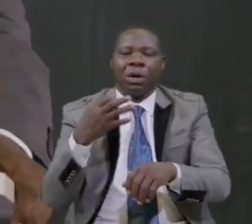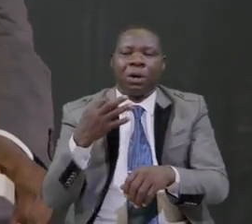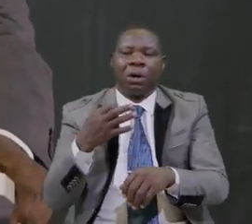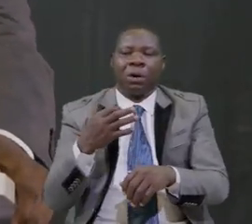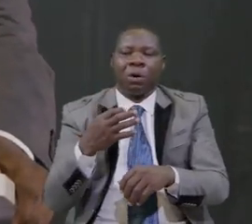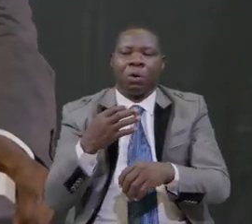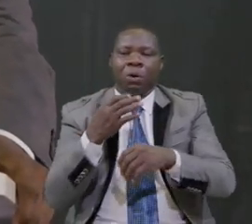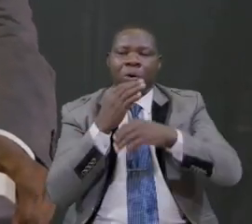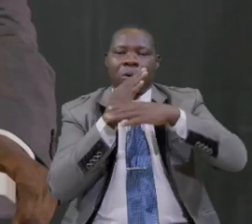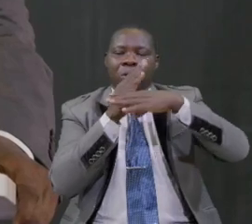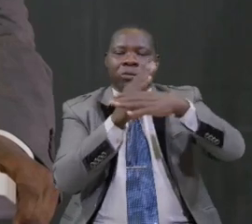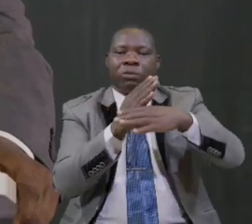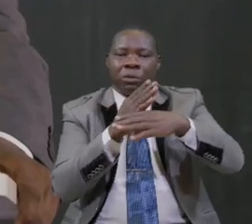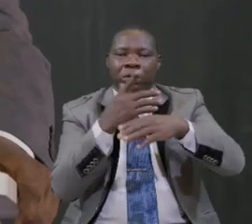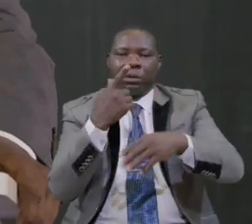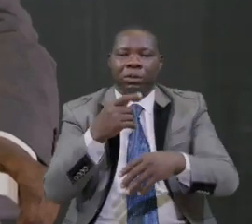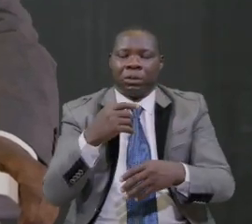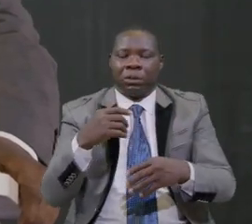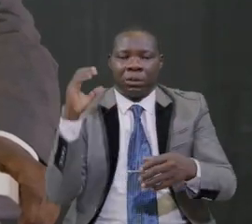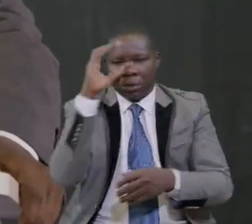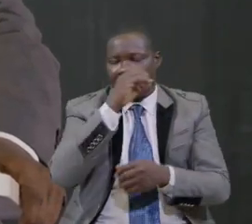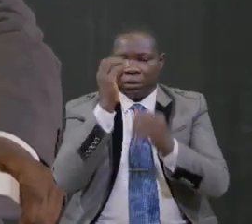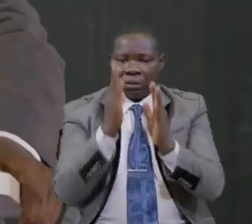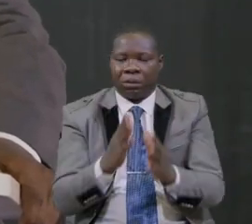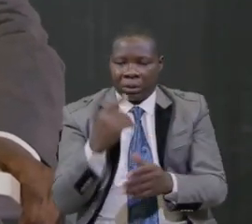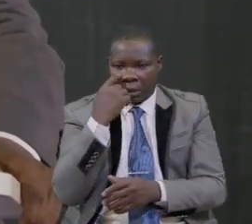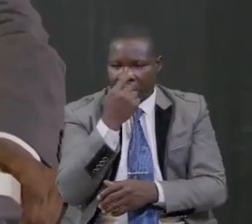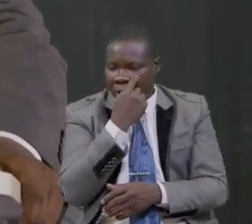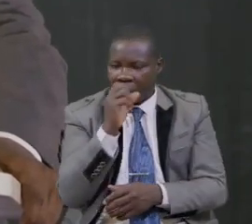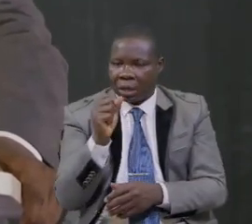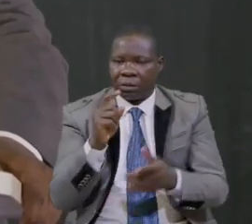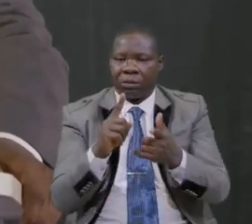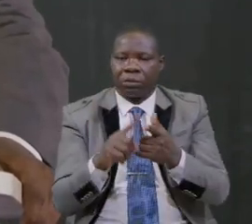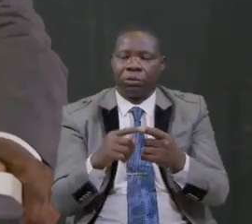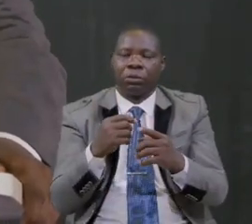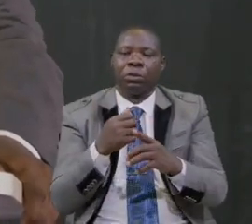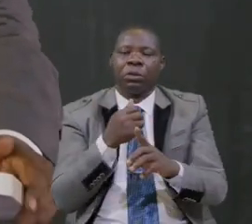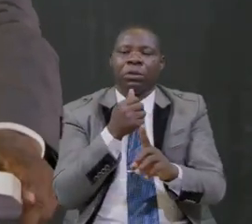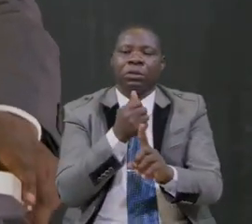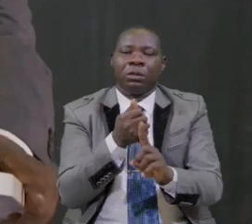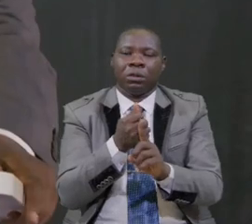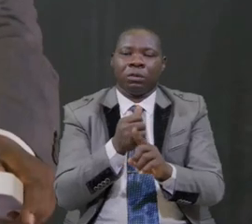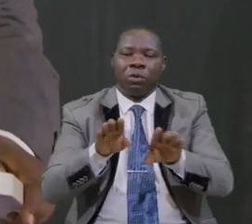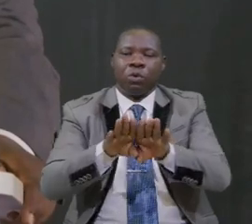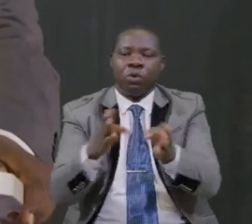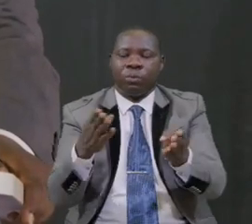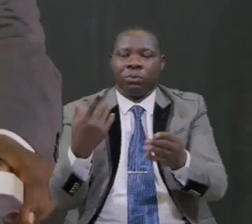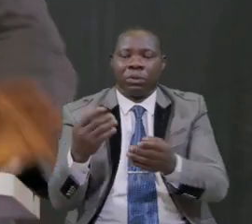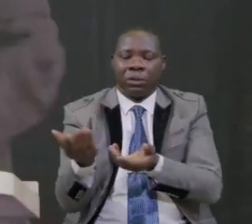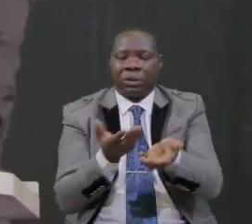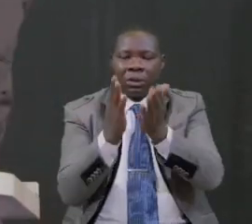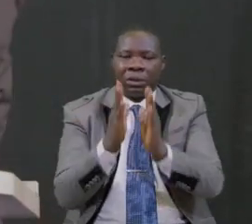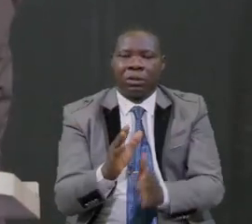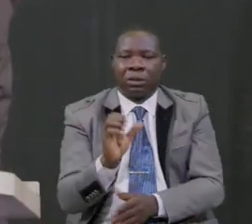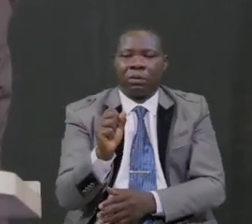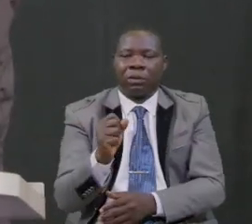et obstrue les yeux des étrangers au moi. Ouvre les yeux des serviteurs au